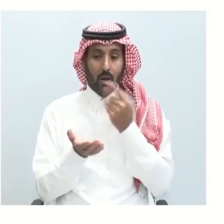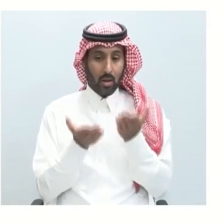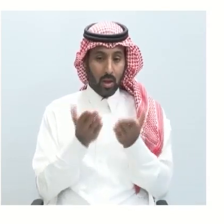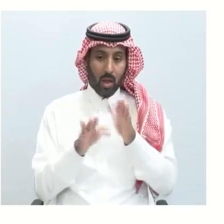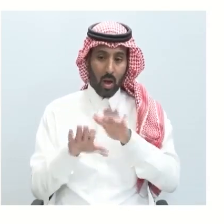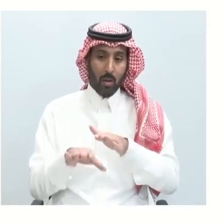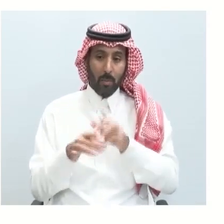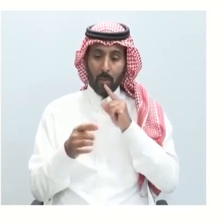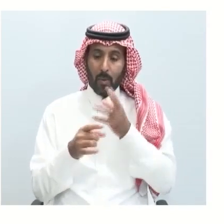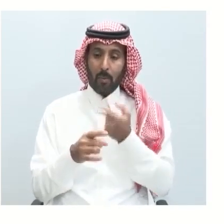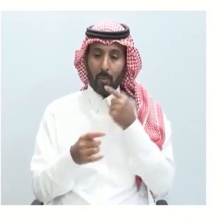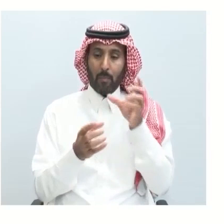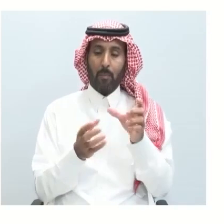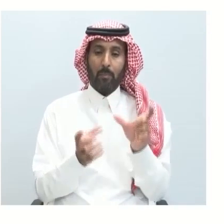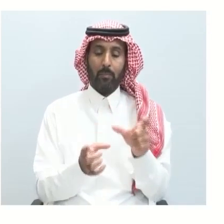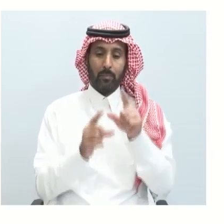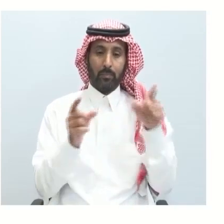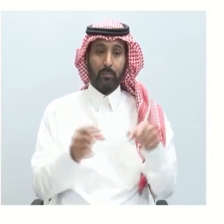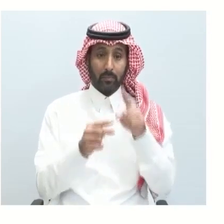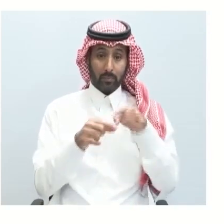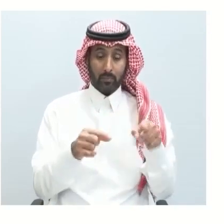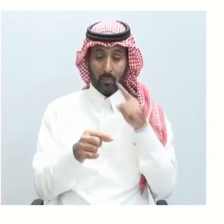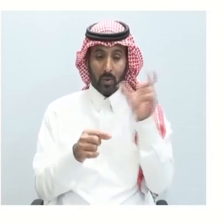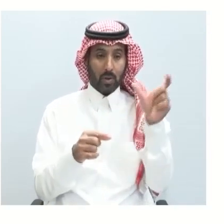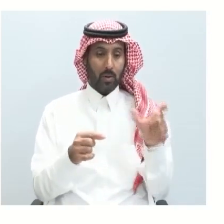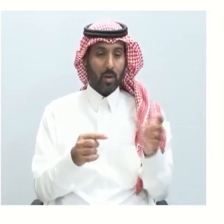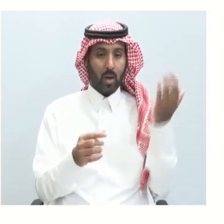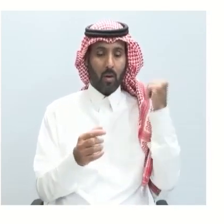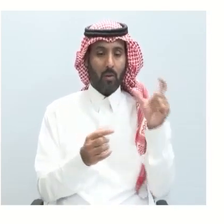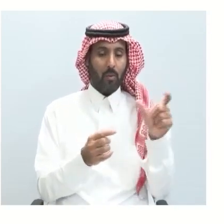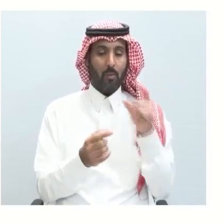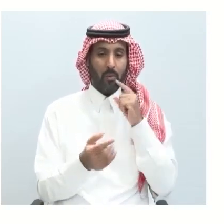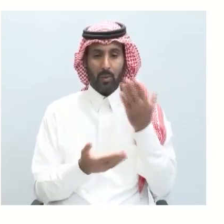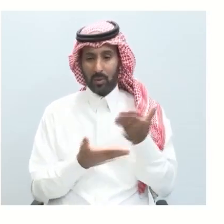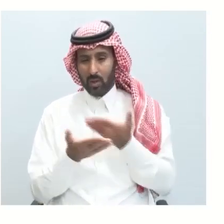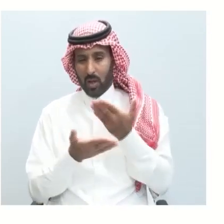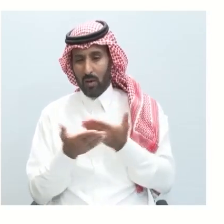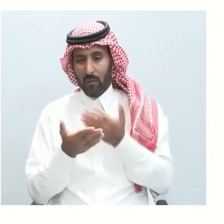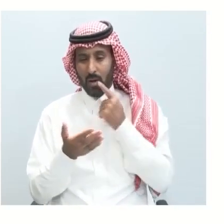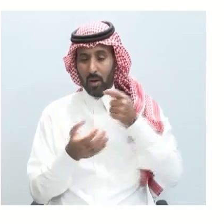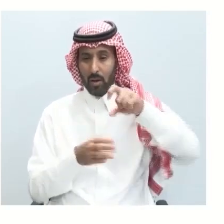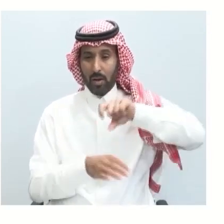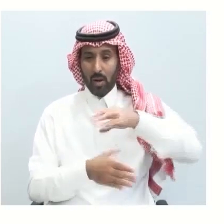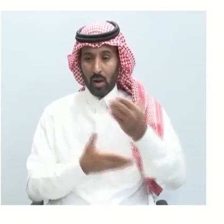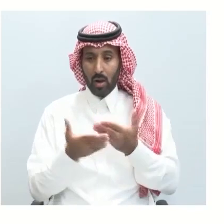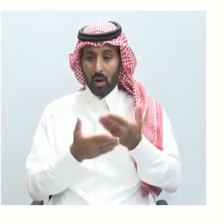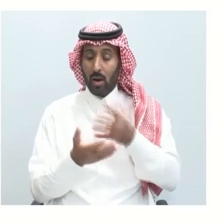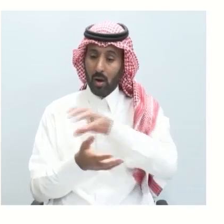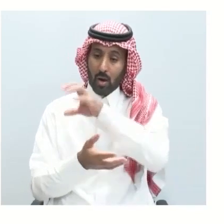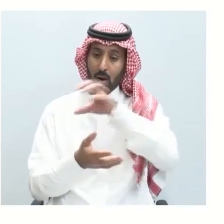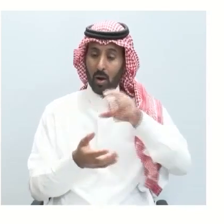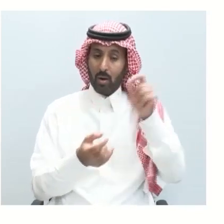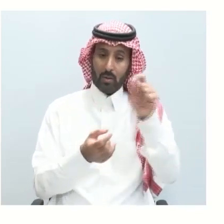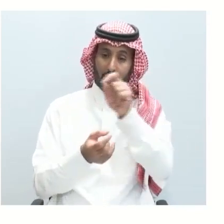الاتزان من بيانات التركيز مفرداتنا السابقه وهي التفاعل الكيميائي هي عمليه يعاد فيها ترتيب